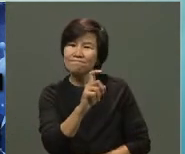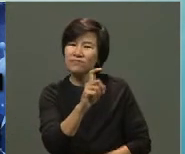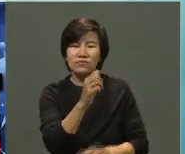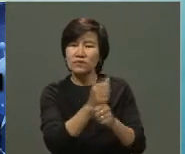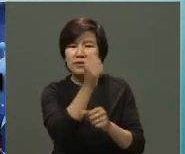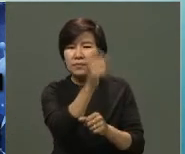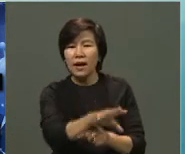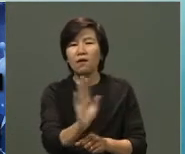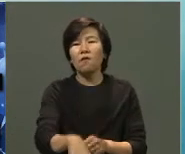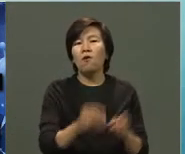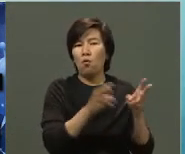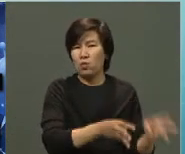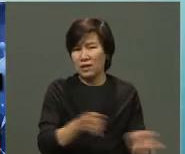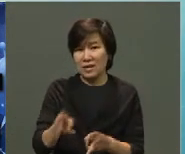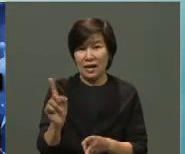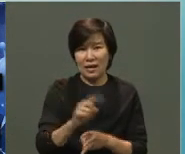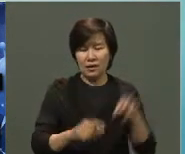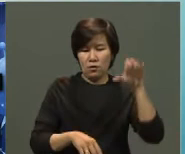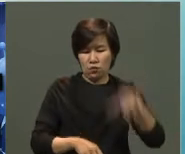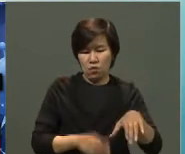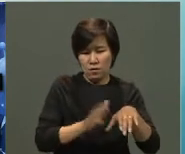เมตรถ้าทำไม่ได้คำฉากกันขึ้นมาครับสู่มาสัก1.5เมตรก็คือเมตรครึ่งอ่ะโดยประมาณเนี่ยนะครับแล้วก็ที่สำคัญคือต้องมีระบบระบายอากาศนะครับระบบหมุนเวียนอากาศที่ดีแล้วก็มีพื้นที่เฉพาะสำหรับการสูบบุหรี่นะครับซึ่งก็ต้องให้ดีต้องไม่อยู่ภายในเนี่ยต้องไปอยู่ให้หน่อยไม่มีพรบในการดูแลเรื่องการ